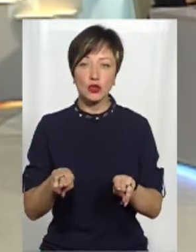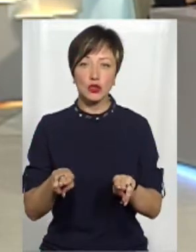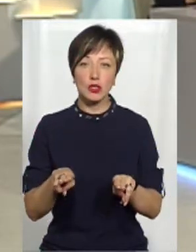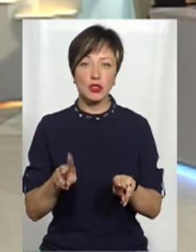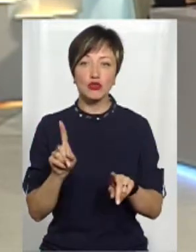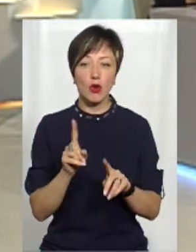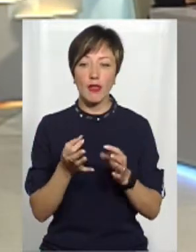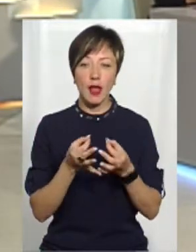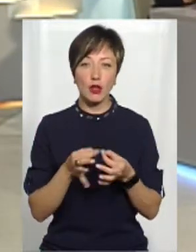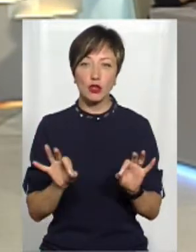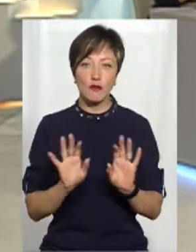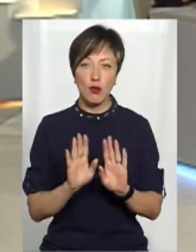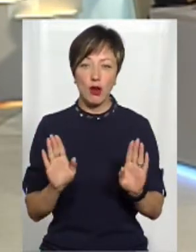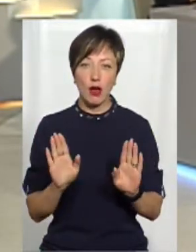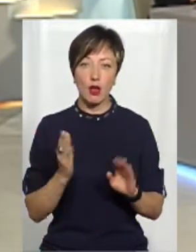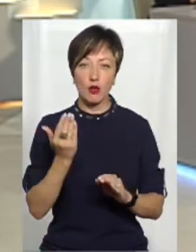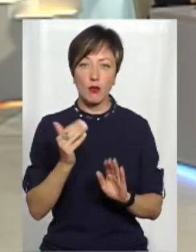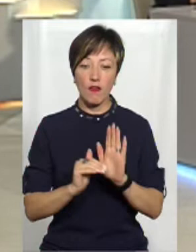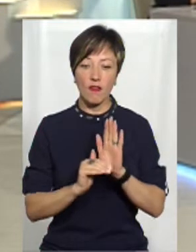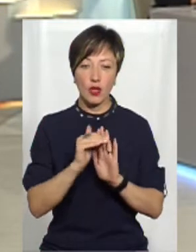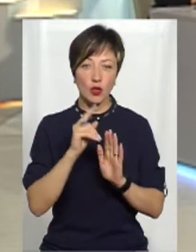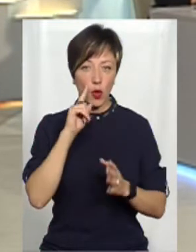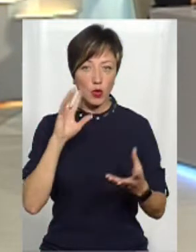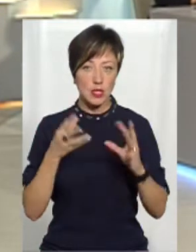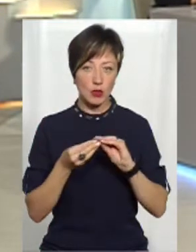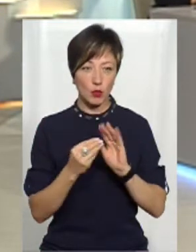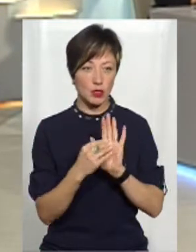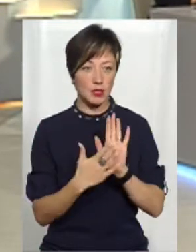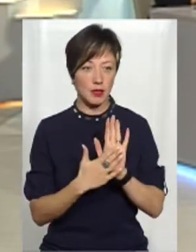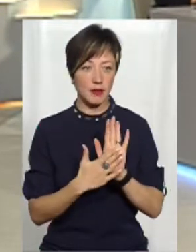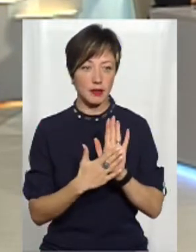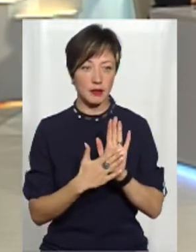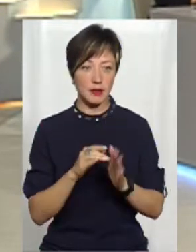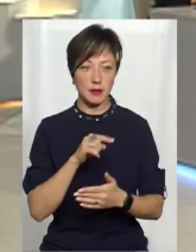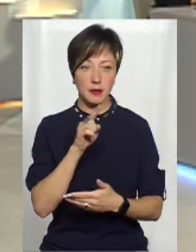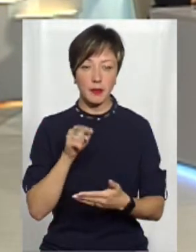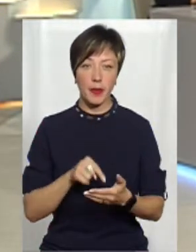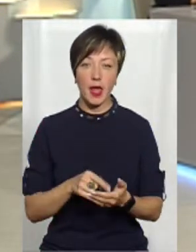не дозволяє йому вищу оцінку поставити?